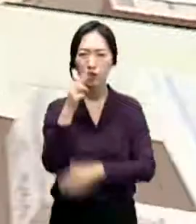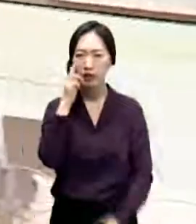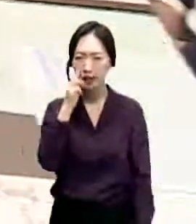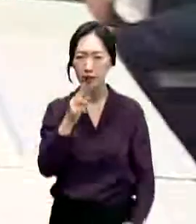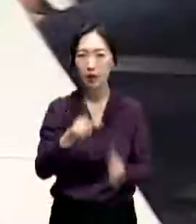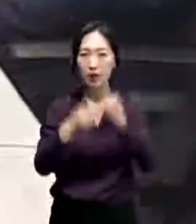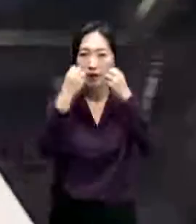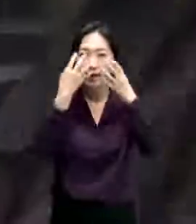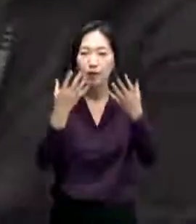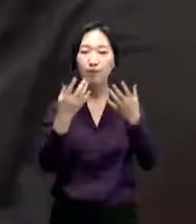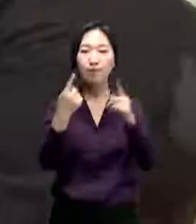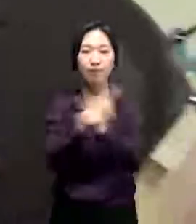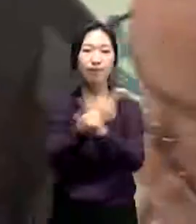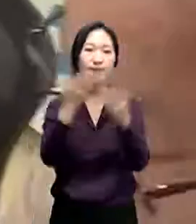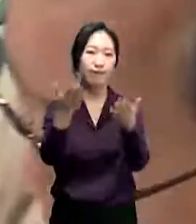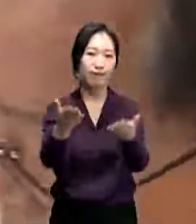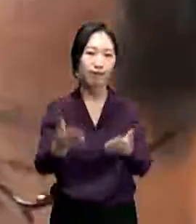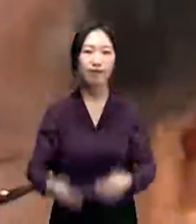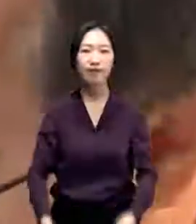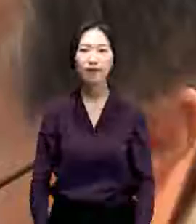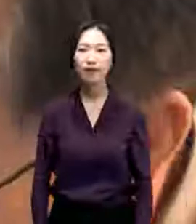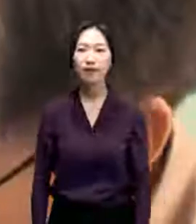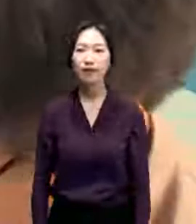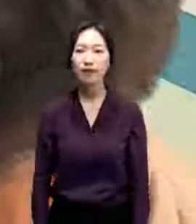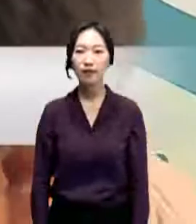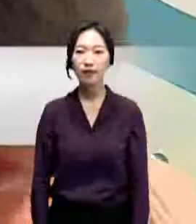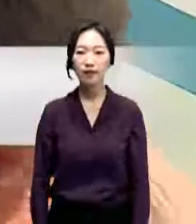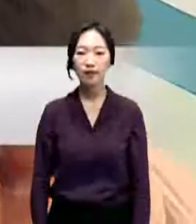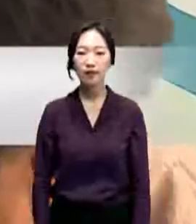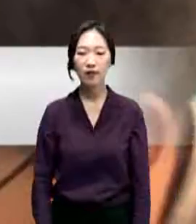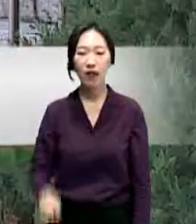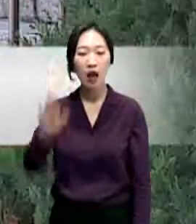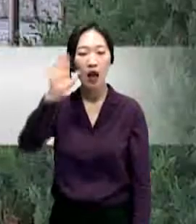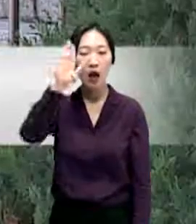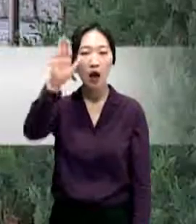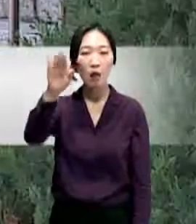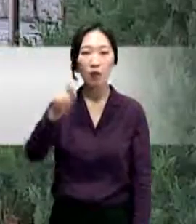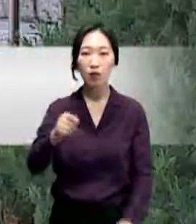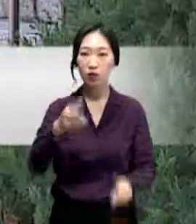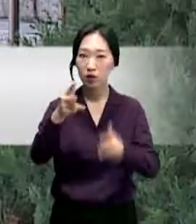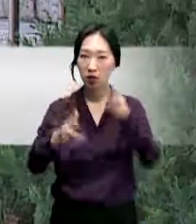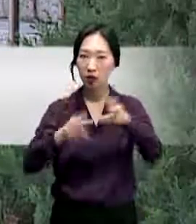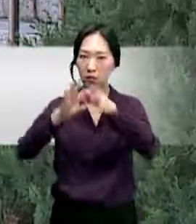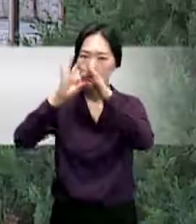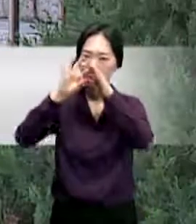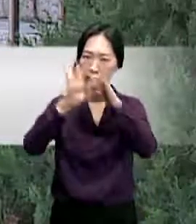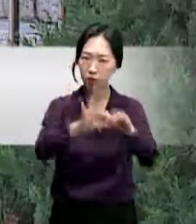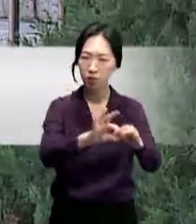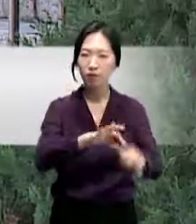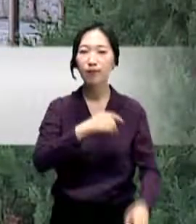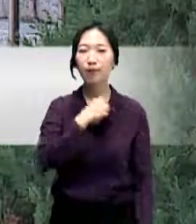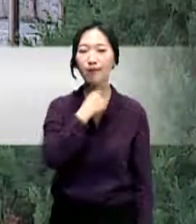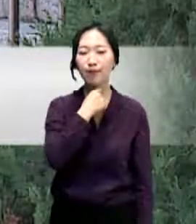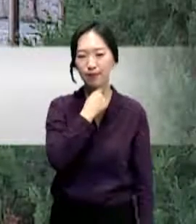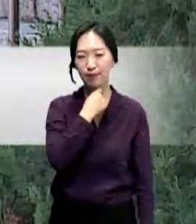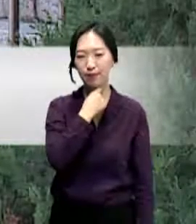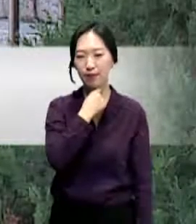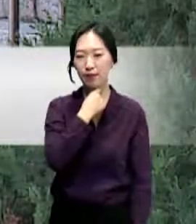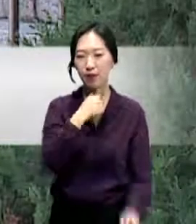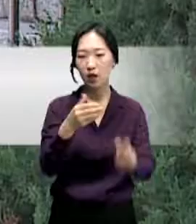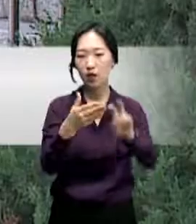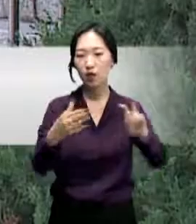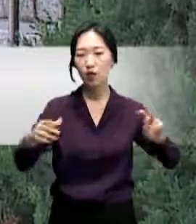새것으로 교체 의 주기로 있습니다 앞으로 이런 사업이 지속적으로 이루어 얘기를 바라고 미초